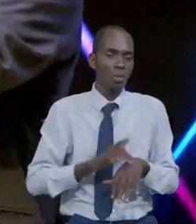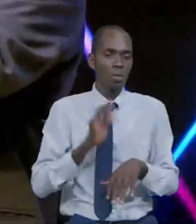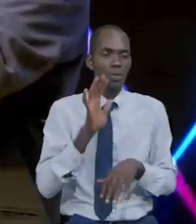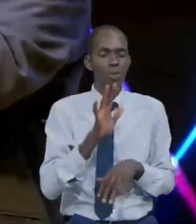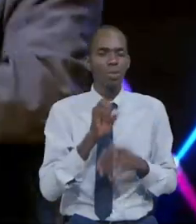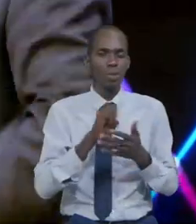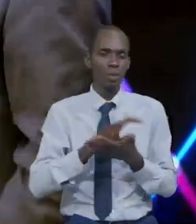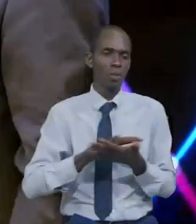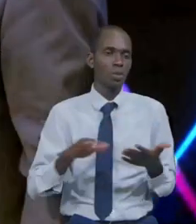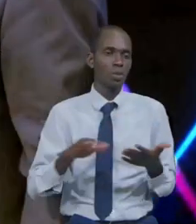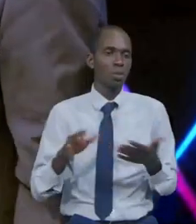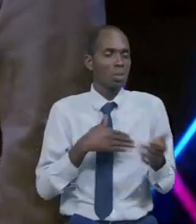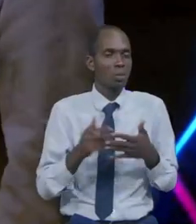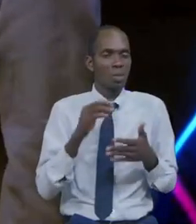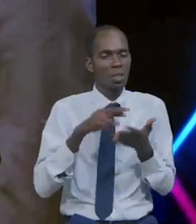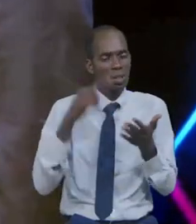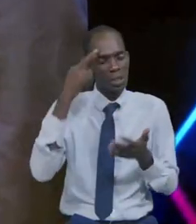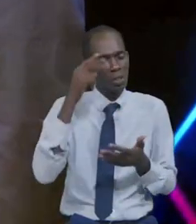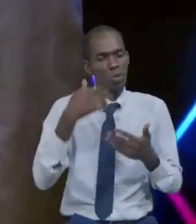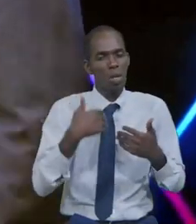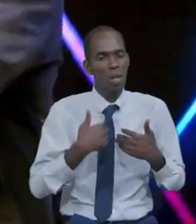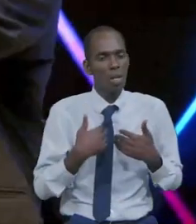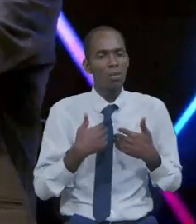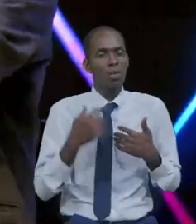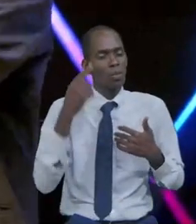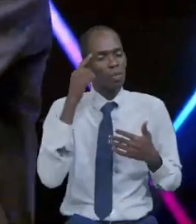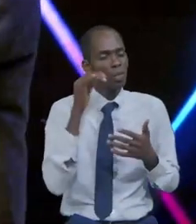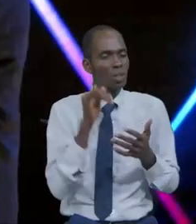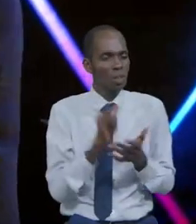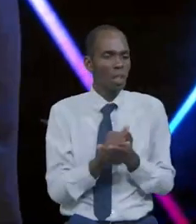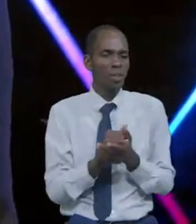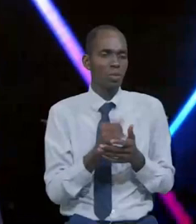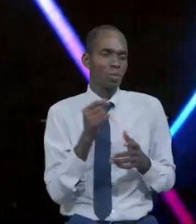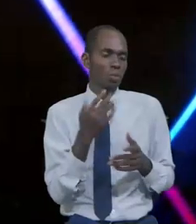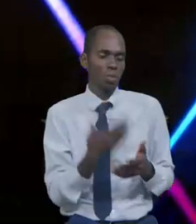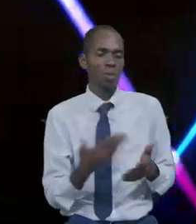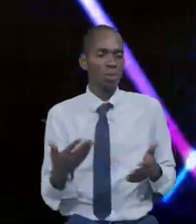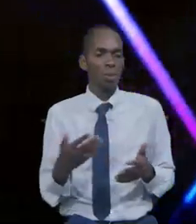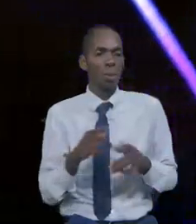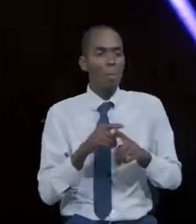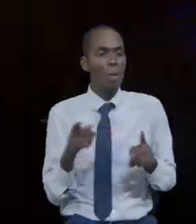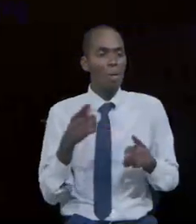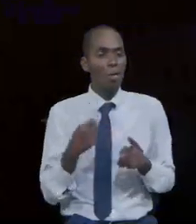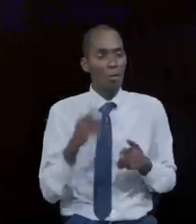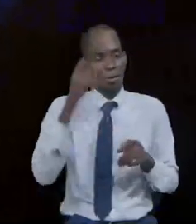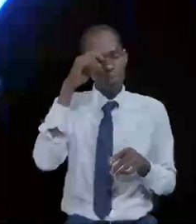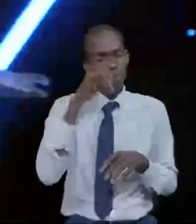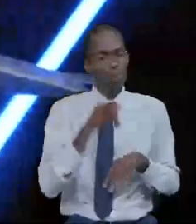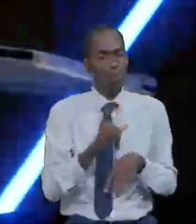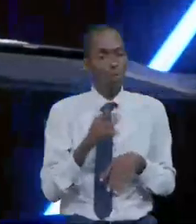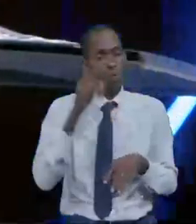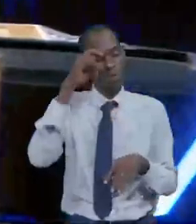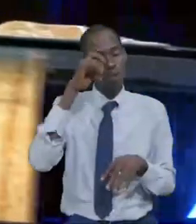quelle que soit la raison que tu donnes pour cette séduction, mais la sagesse qui est de